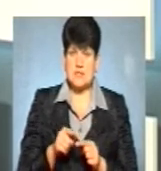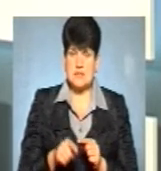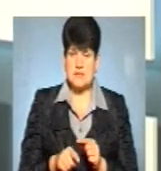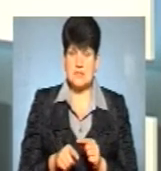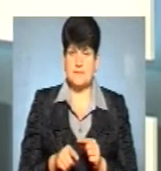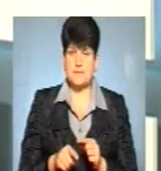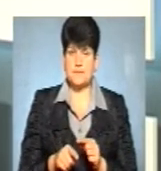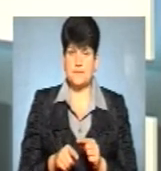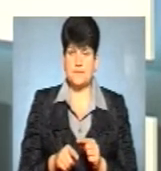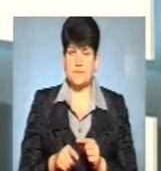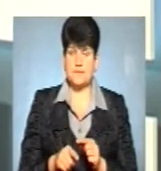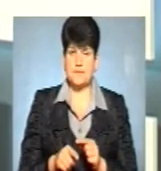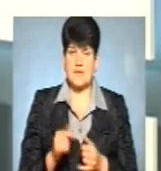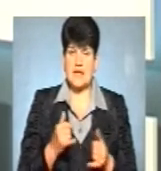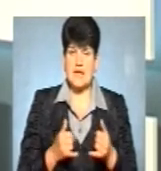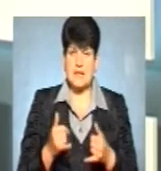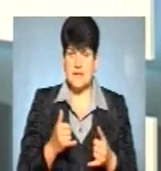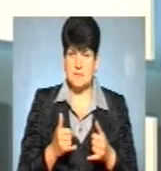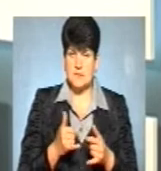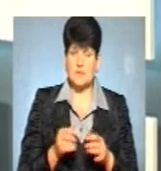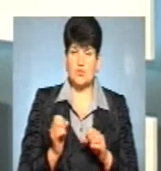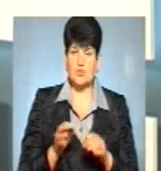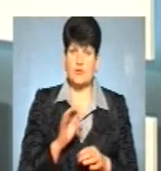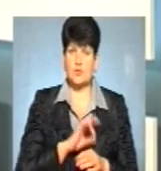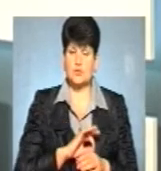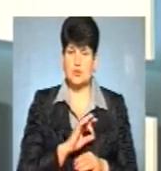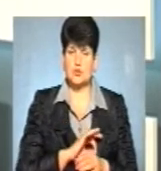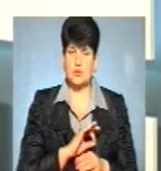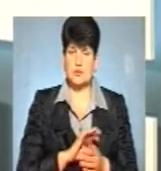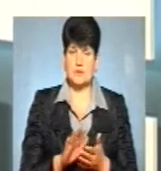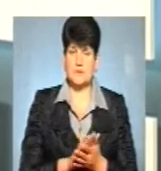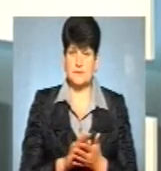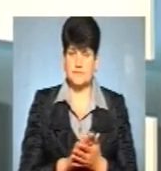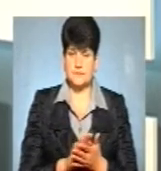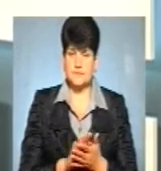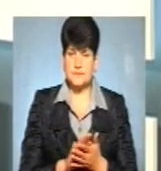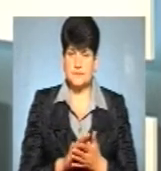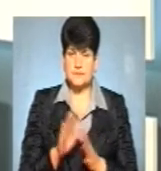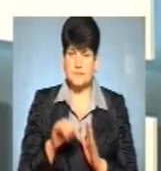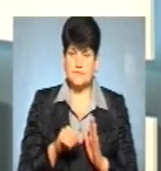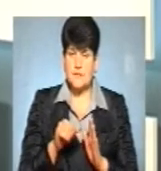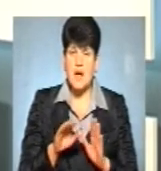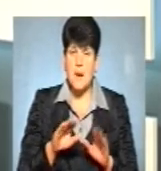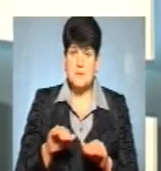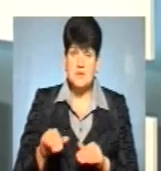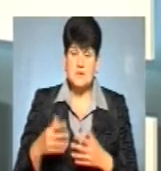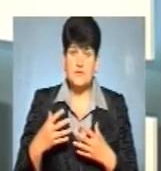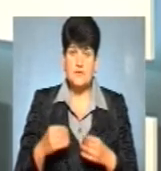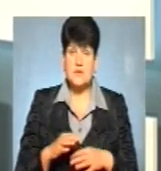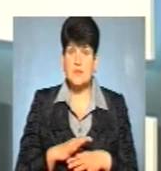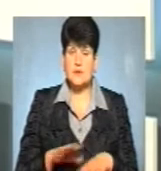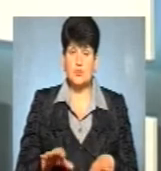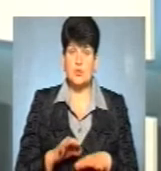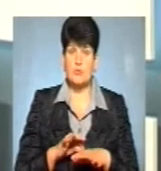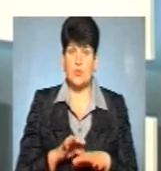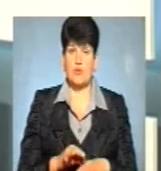знезаражуючі хімреактиви, які будуть використані для знезаражування. А пізніше вже не буде проводитися